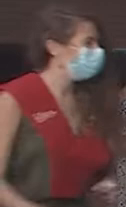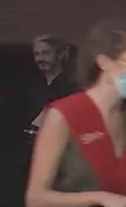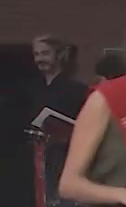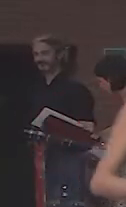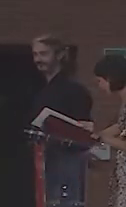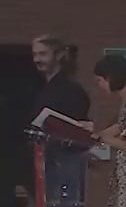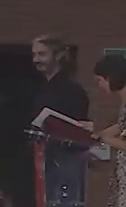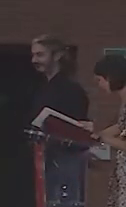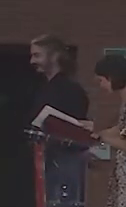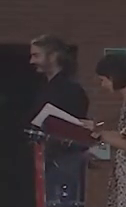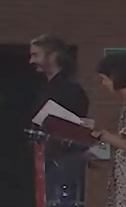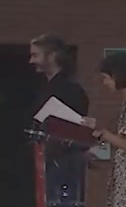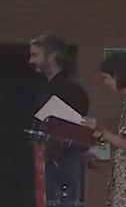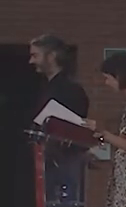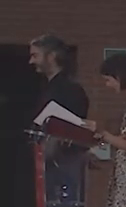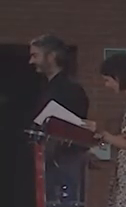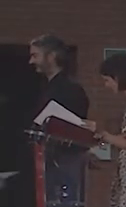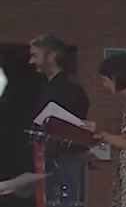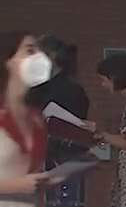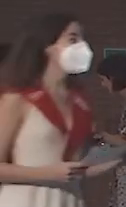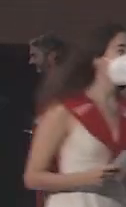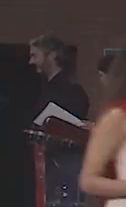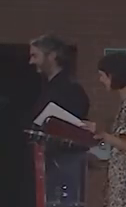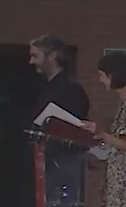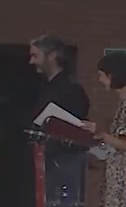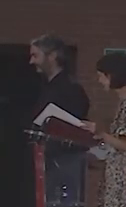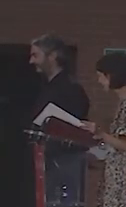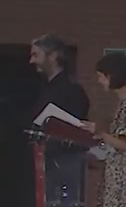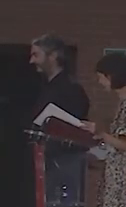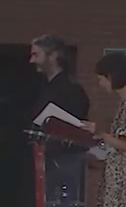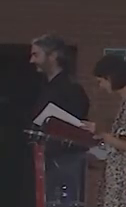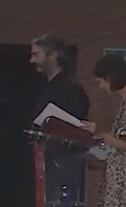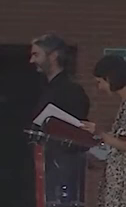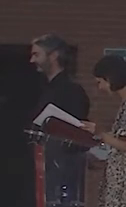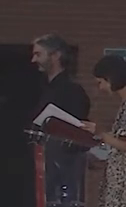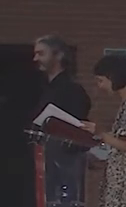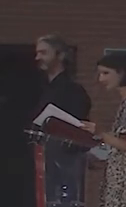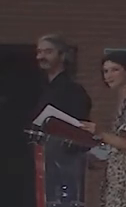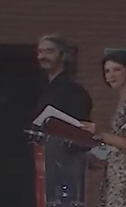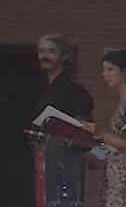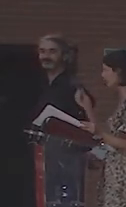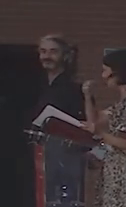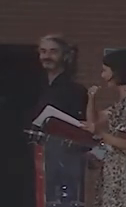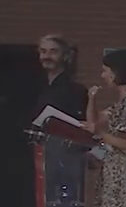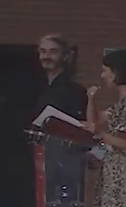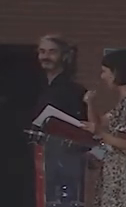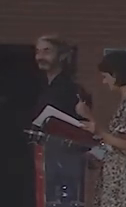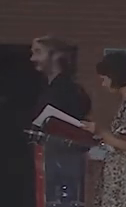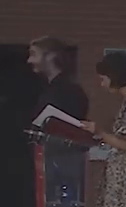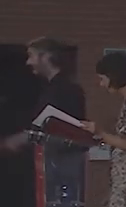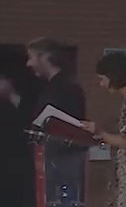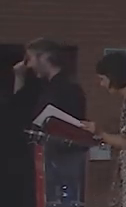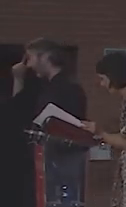Mar Andreu Calvet. Maria Aragón González. No us oblideu de la càmera,